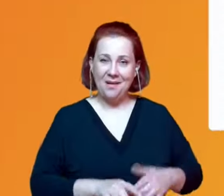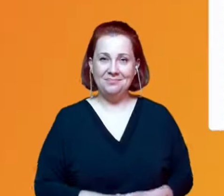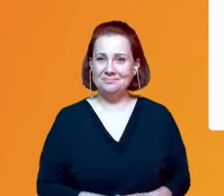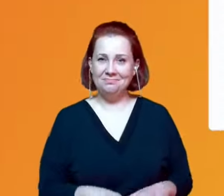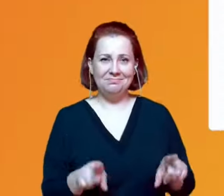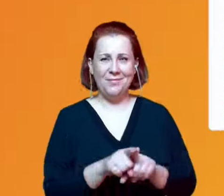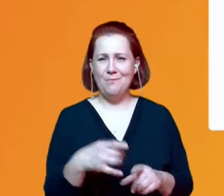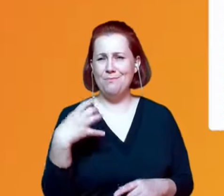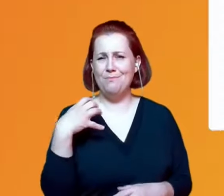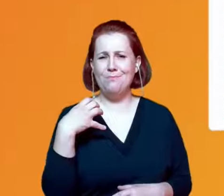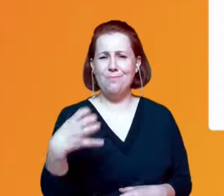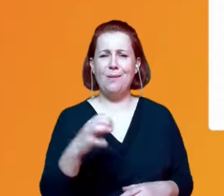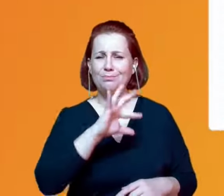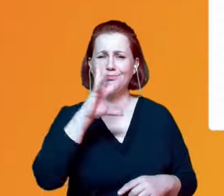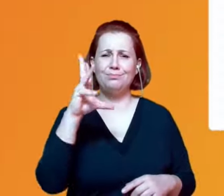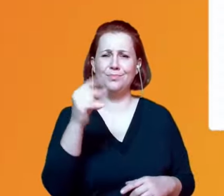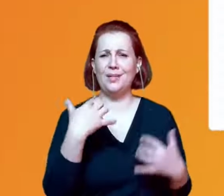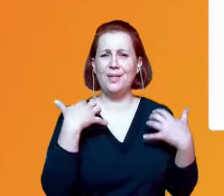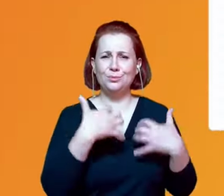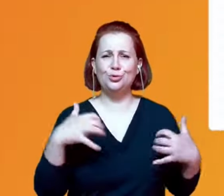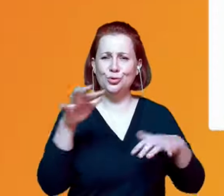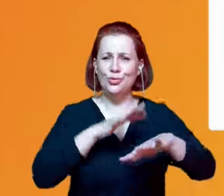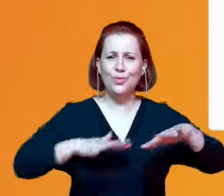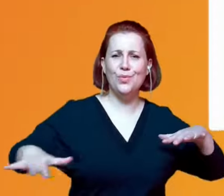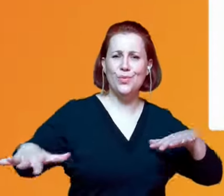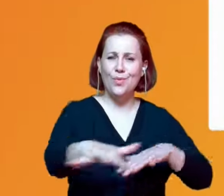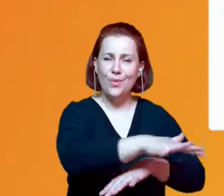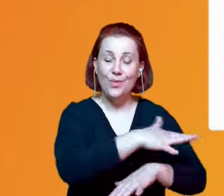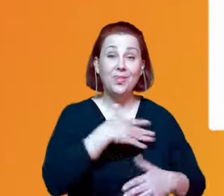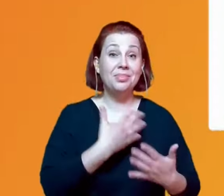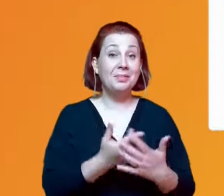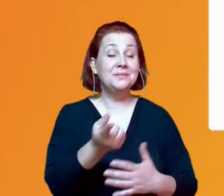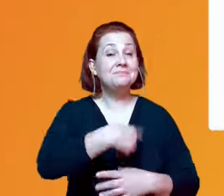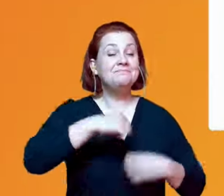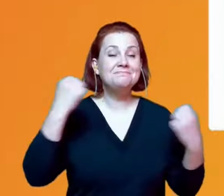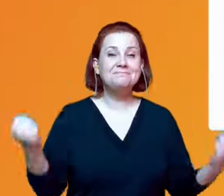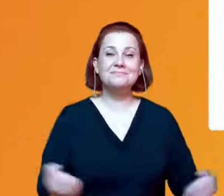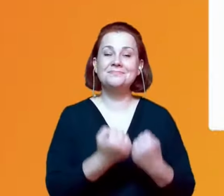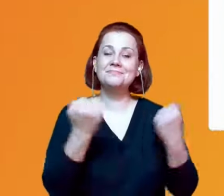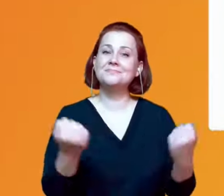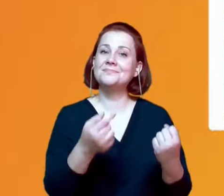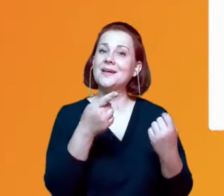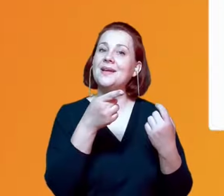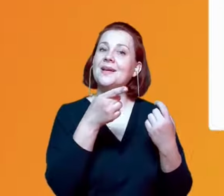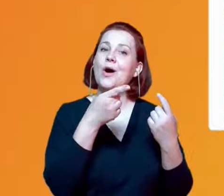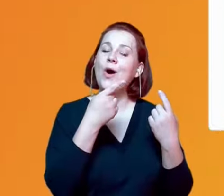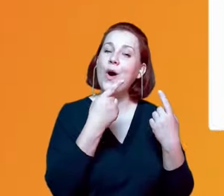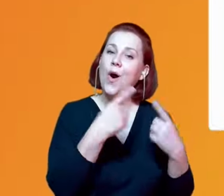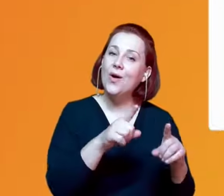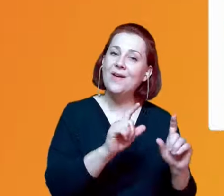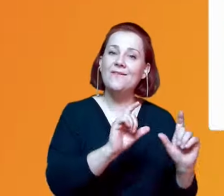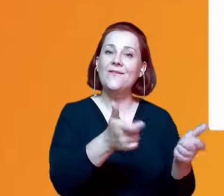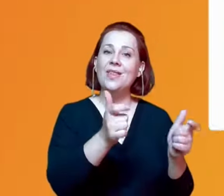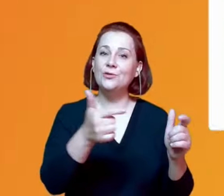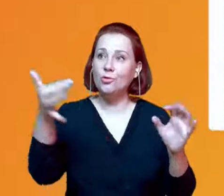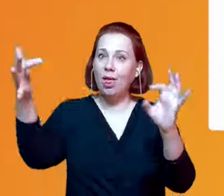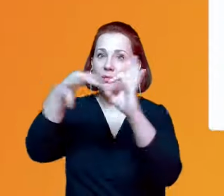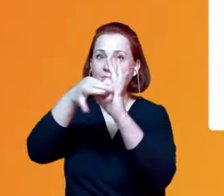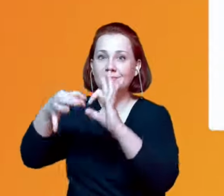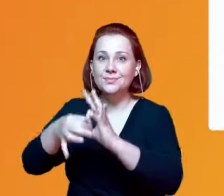bogatej przyrodzie, a więc staraliśmy się organizować również takie wydarzenia